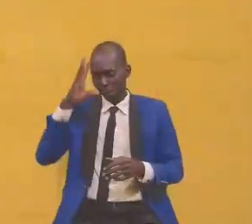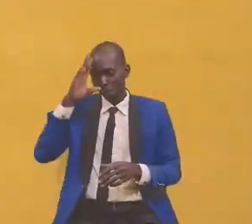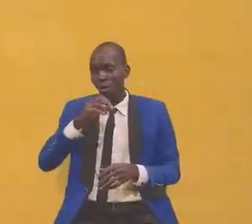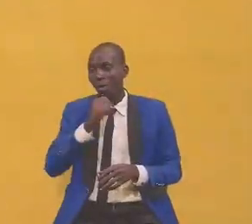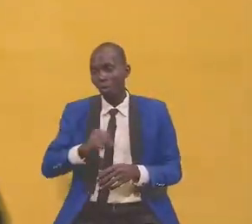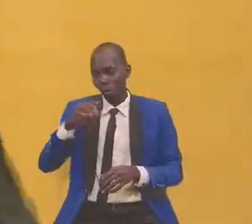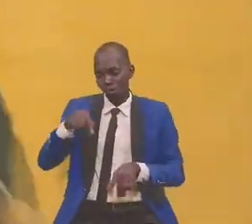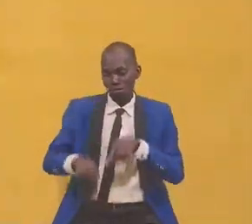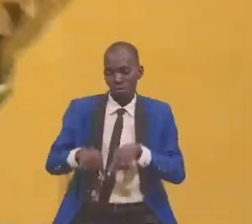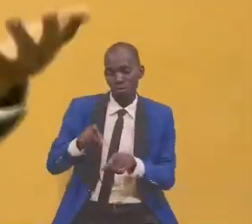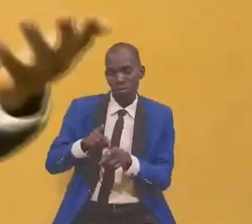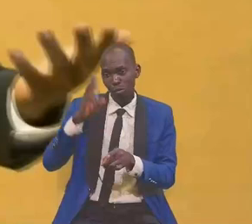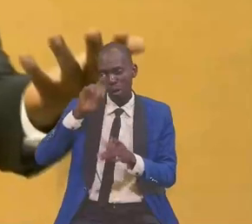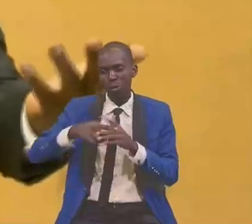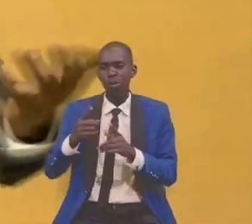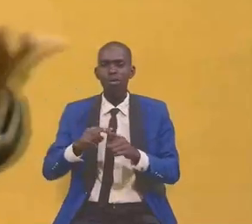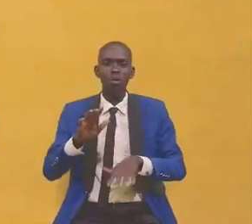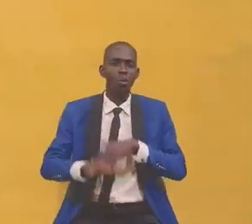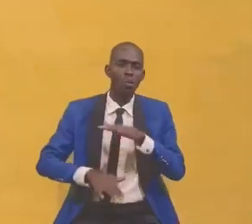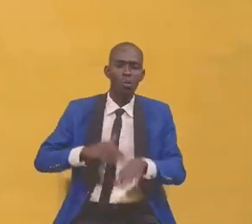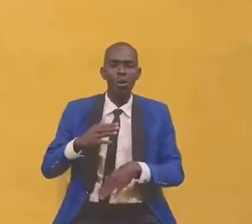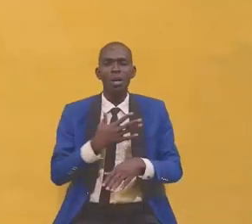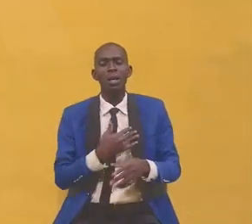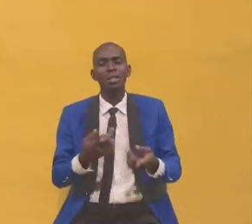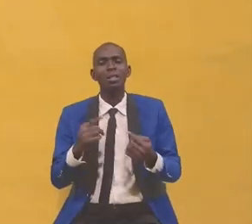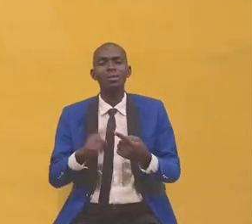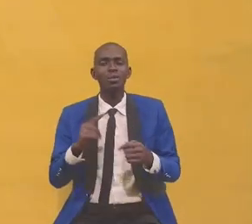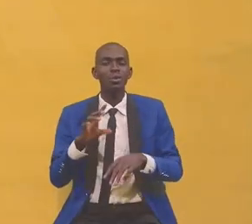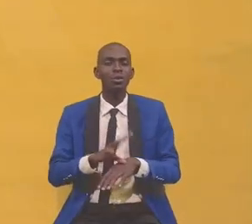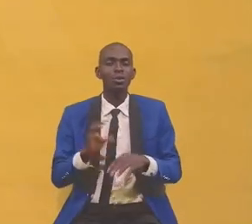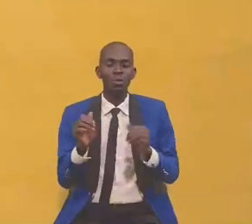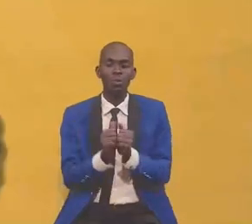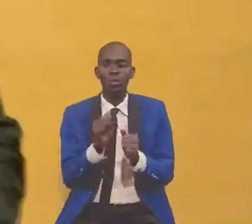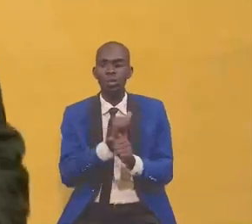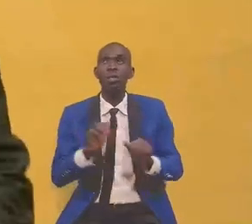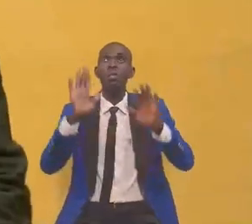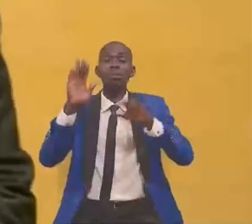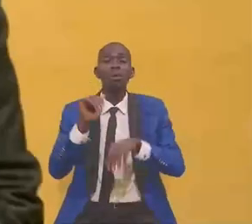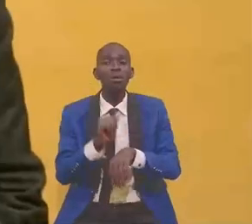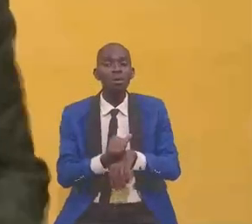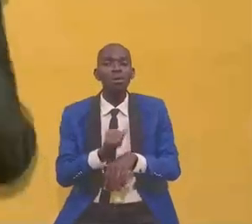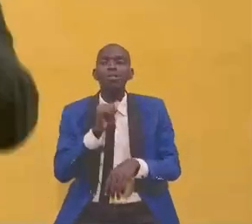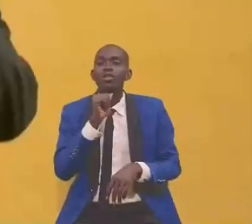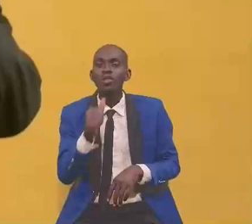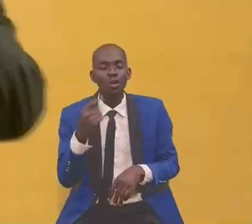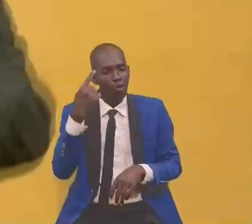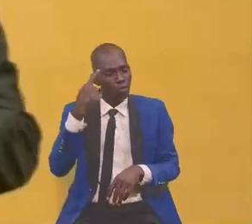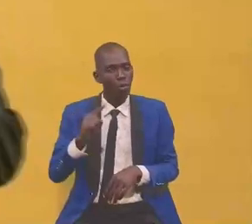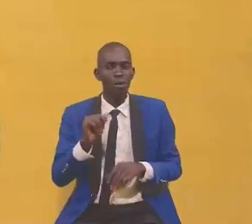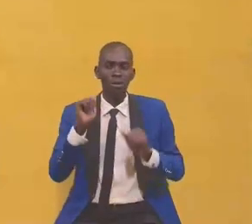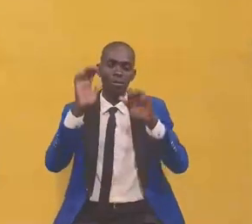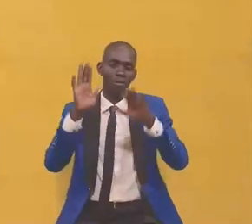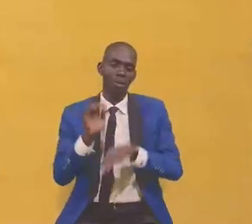Est venu dans l'église. Avec le miracle. Pas pour le miracle. Il y a une différence. Je suis venu pour